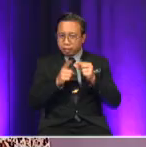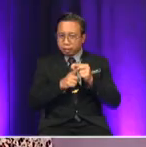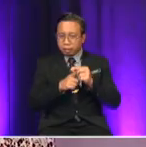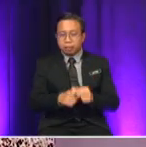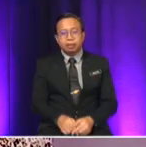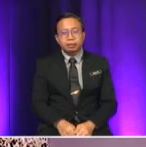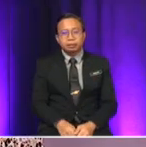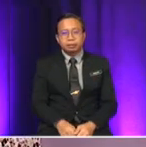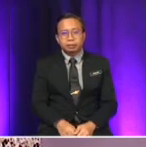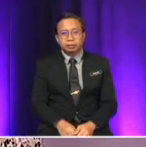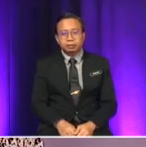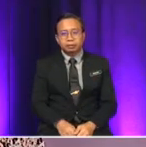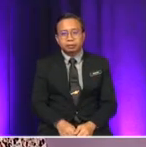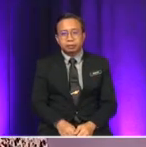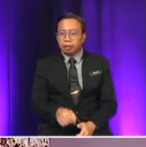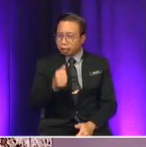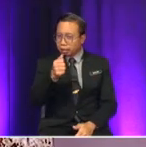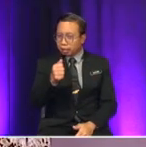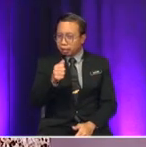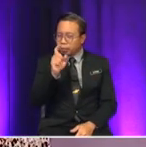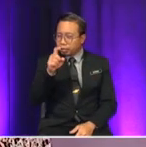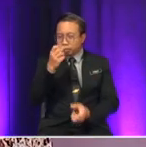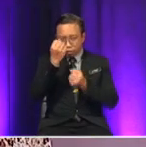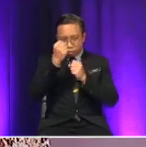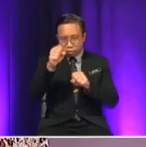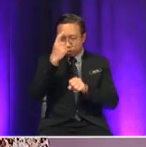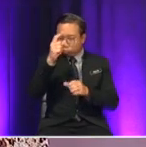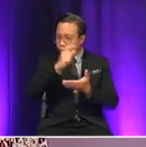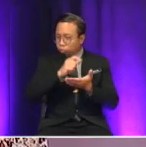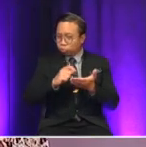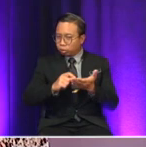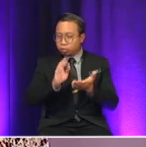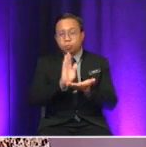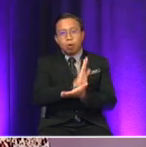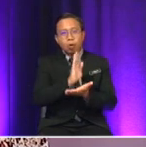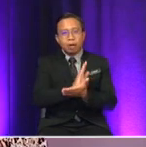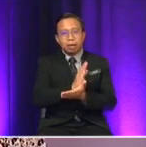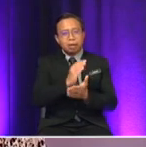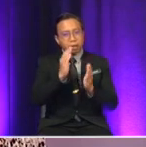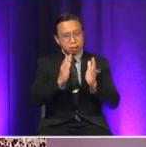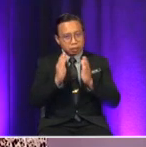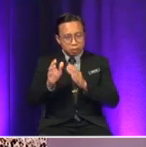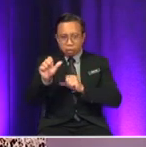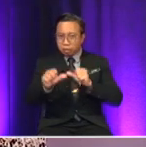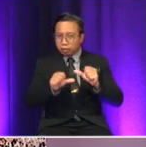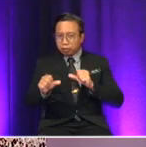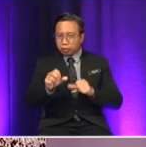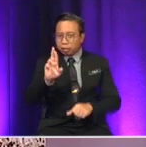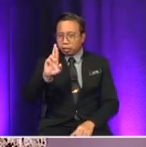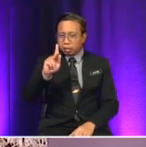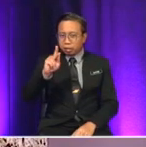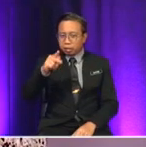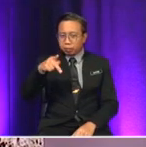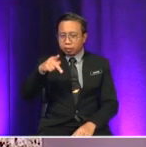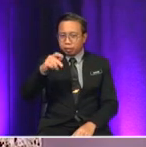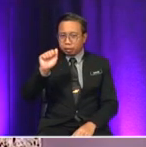rancangkan di situ. Bermaksud anda perlu bersedia untuk menulis borang perancangan aktiviti ataupun RPA.